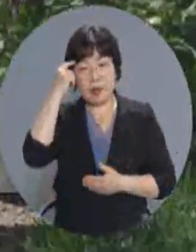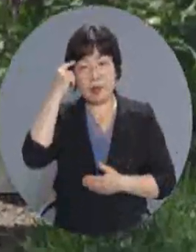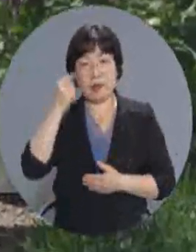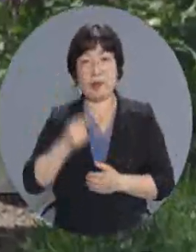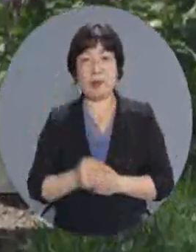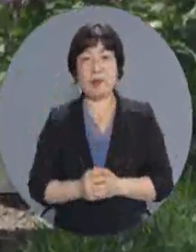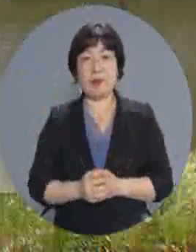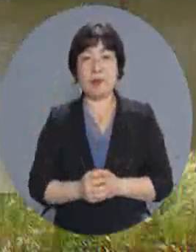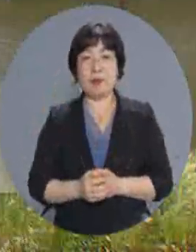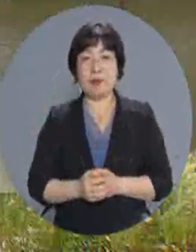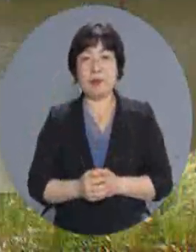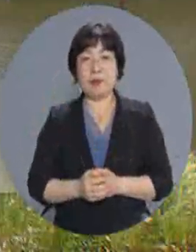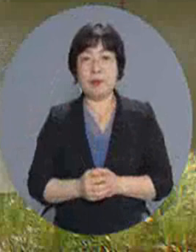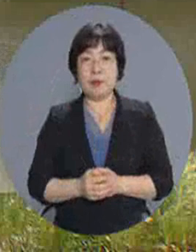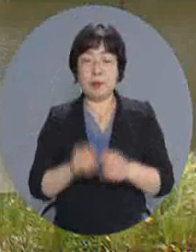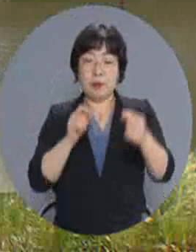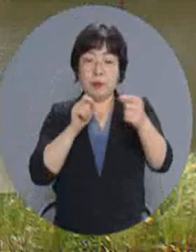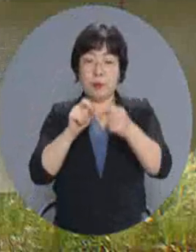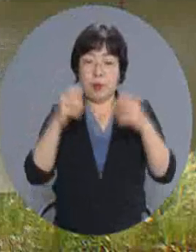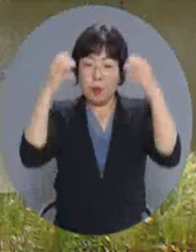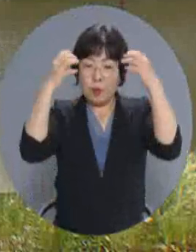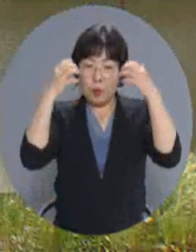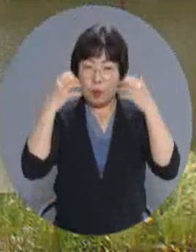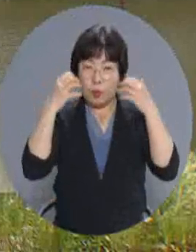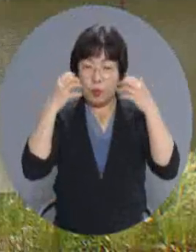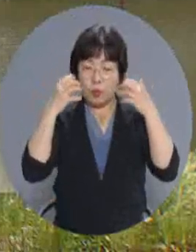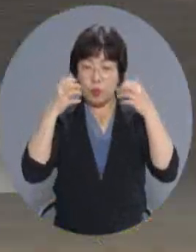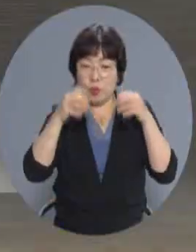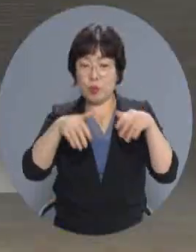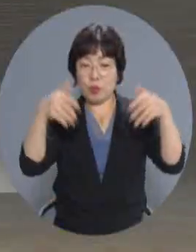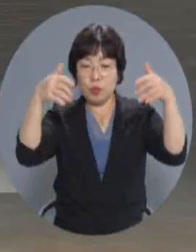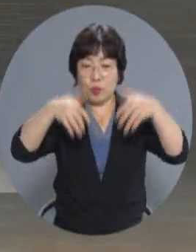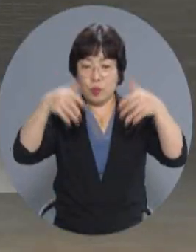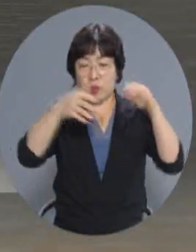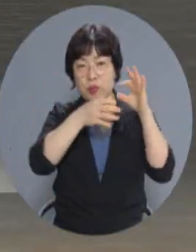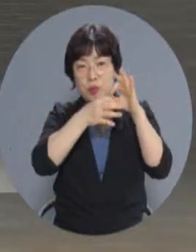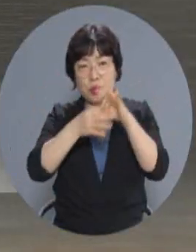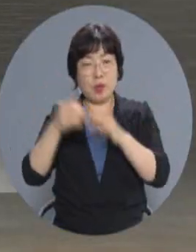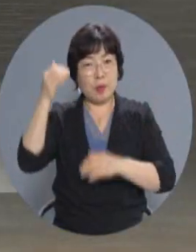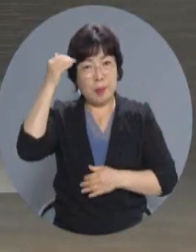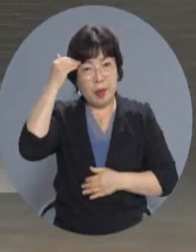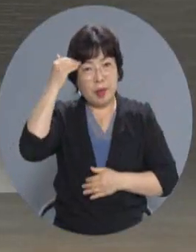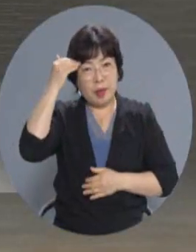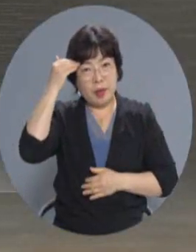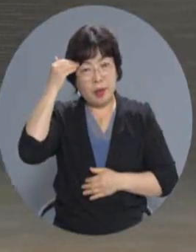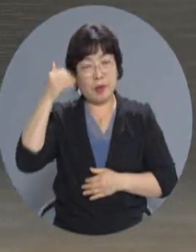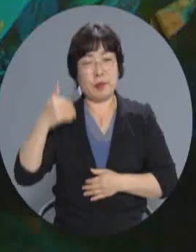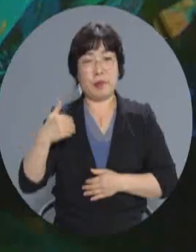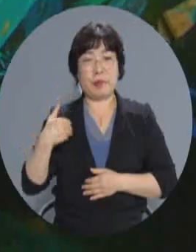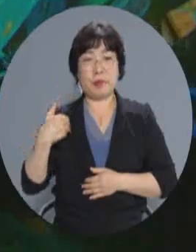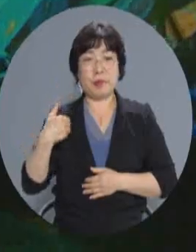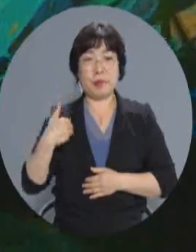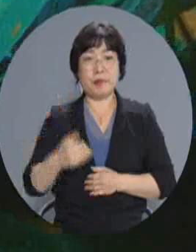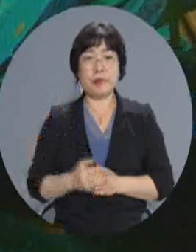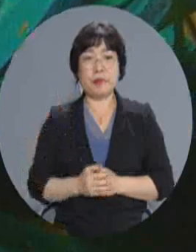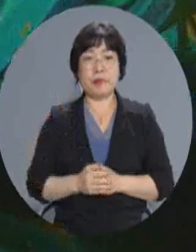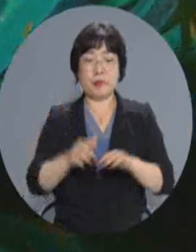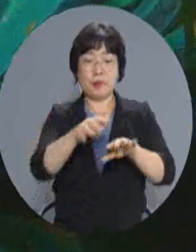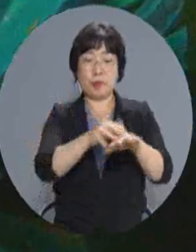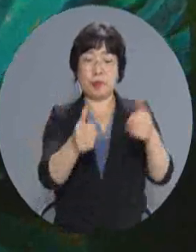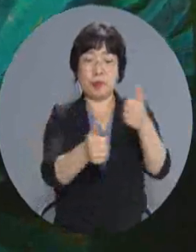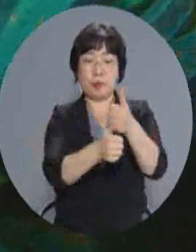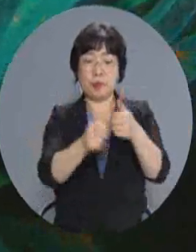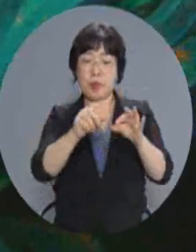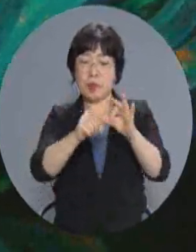전망도 나오고 있지만 다가오는 여름철 무더위와 장마가 최대 걸림돌이 될 것으로 보입니다. 조직위는